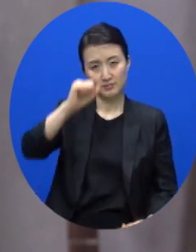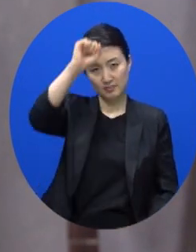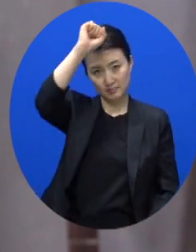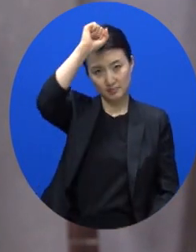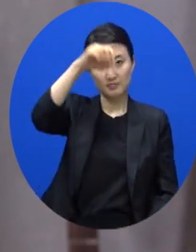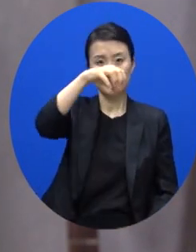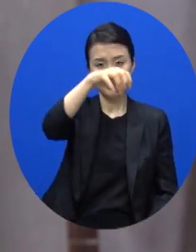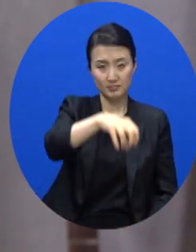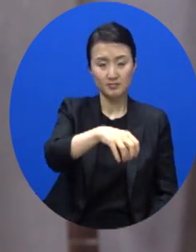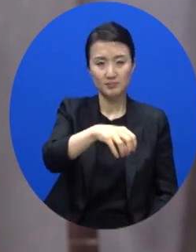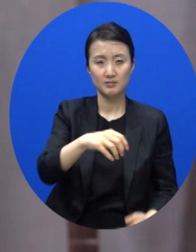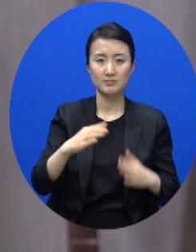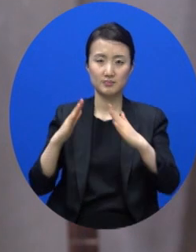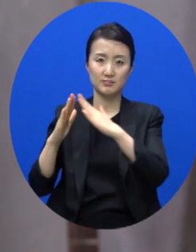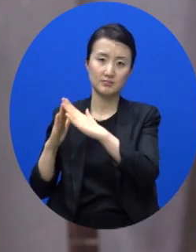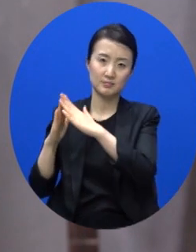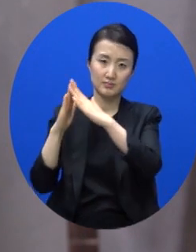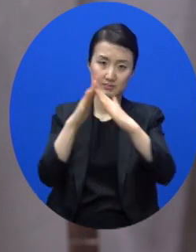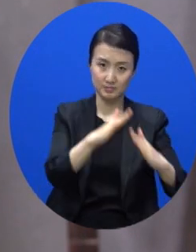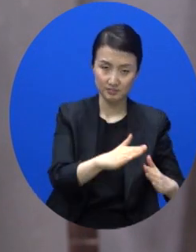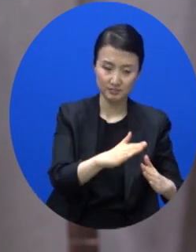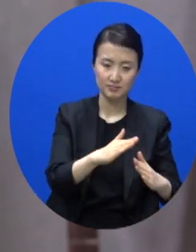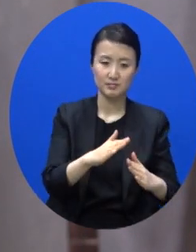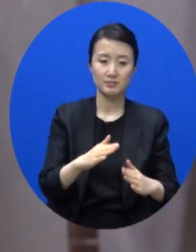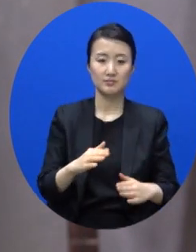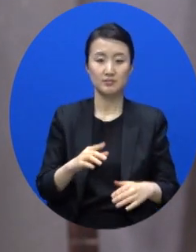이주를 하면서 제가